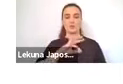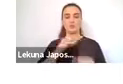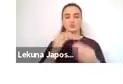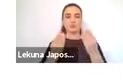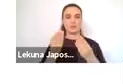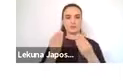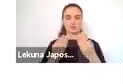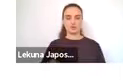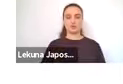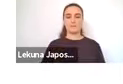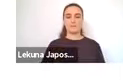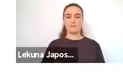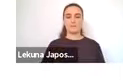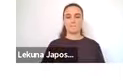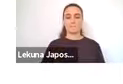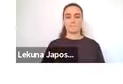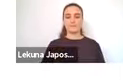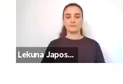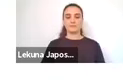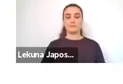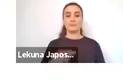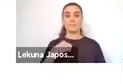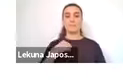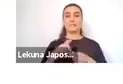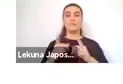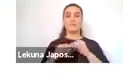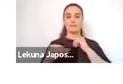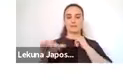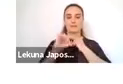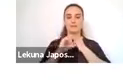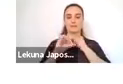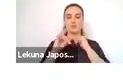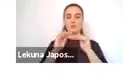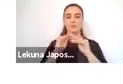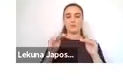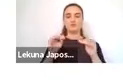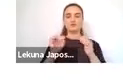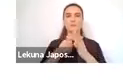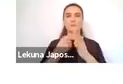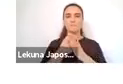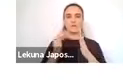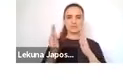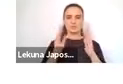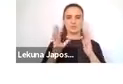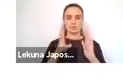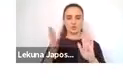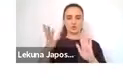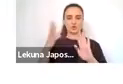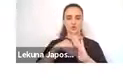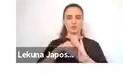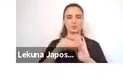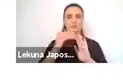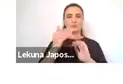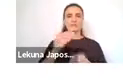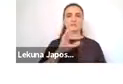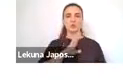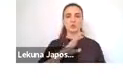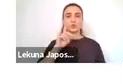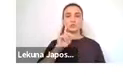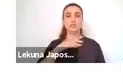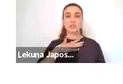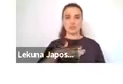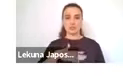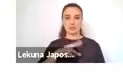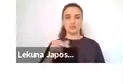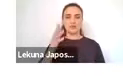თამაში რომელიც მე დამეხმარება რომ ბავშვი მაქსიმალურად იყოს ჩართული მისთვის იყოს სასიამოვნო და